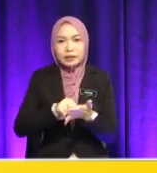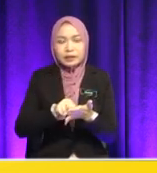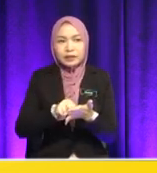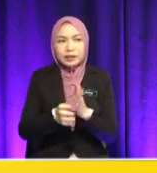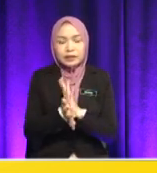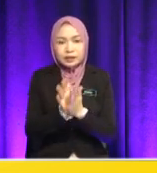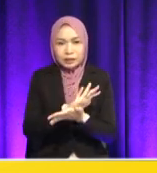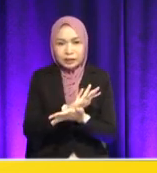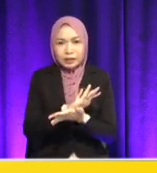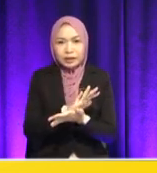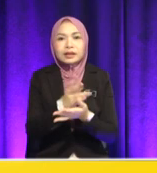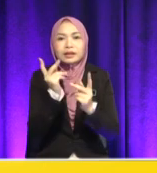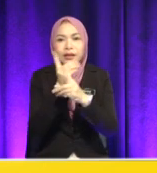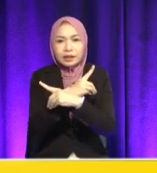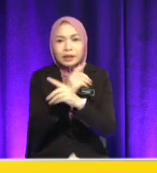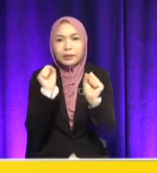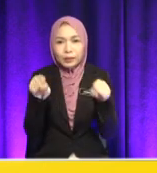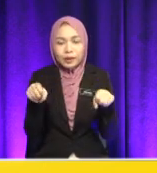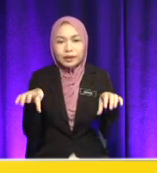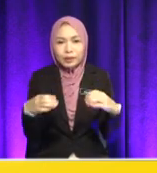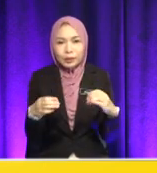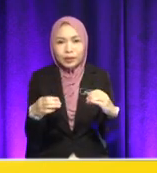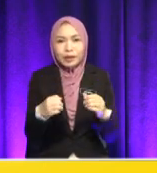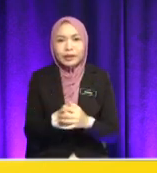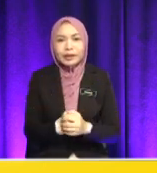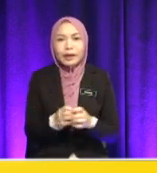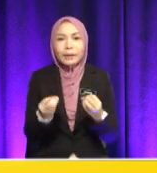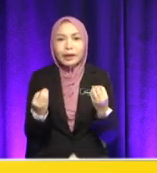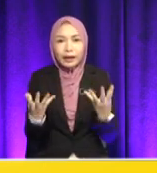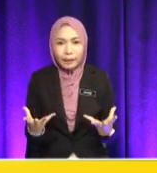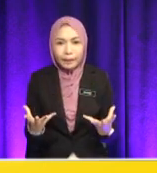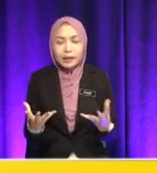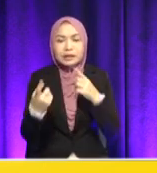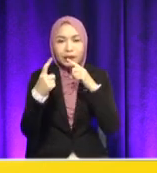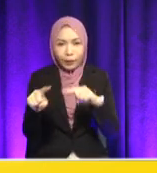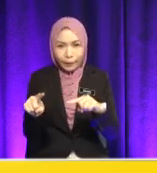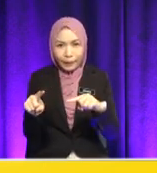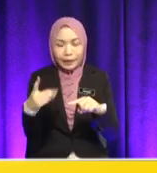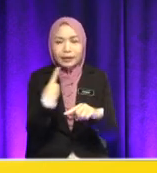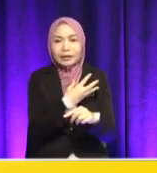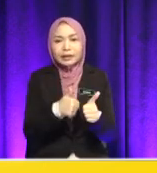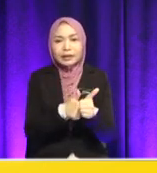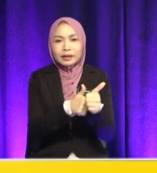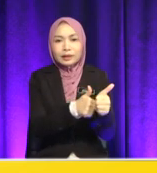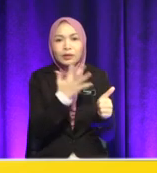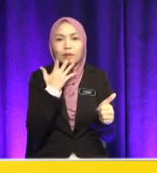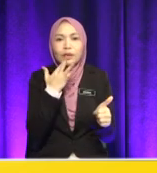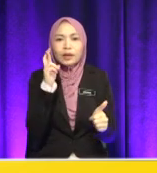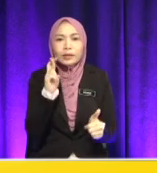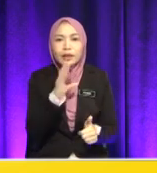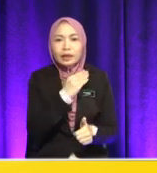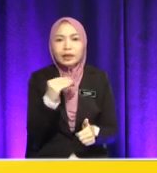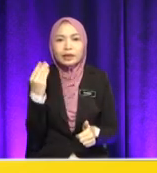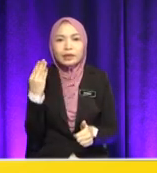darah dapat dilakukan tetapi berapa jawabannya jawabannya warna merah dan biru merah mewakili garisnya akan ada dua